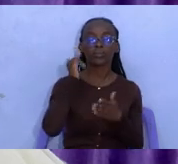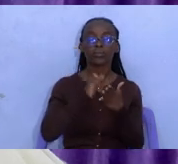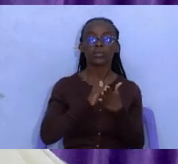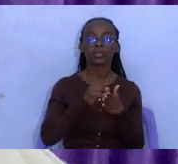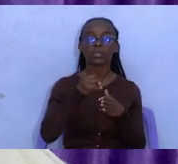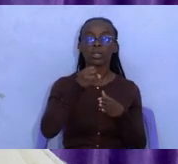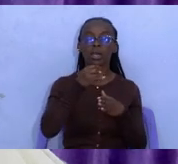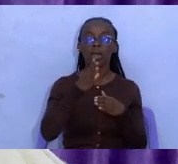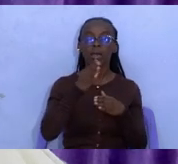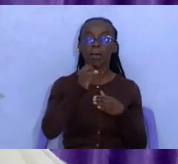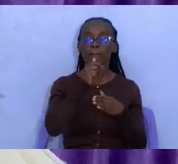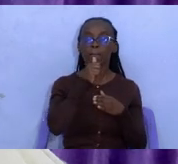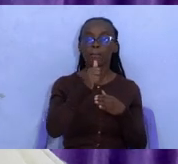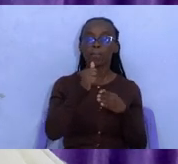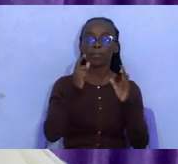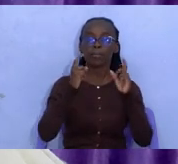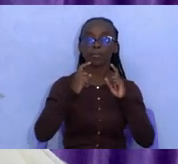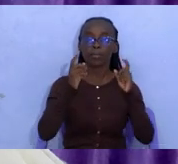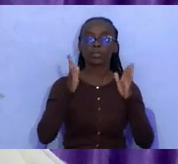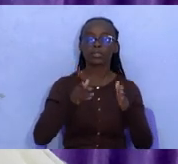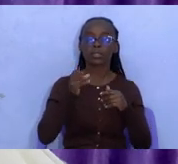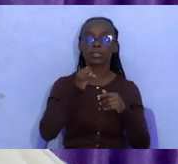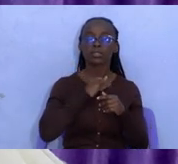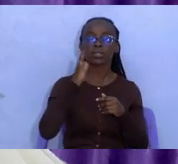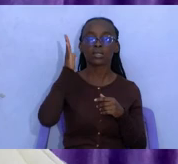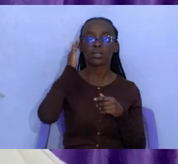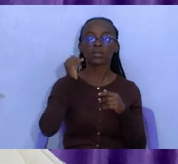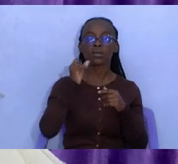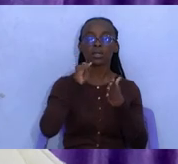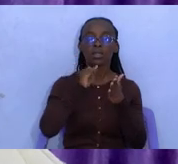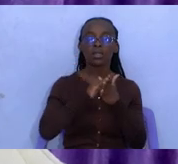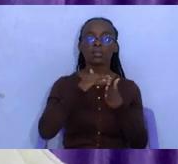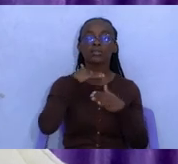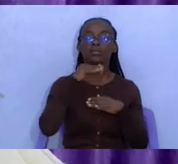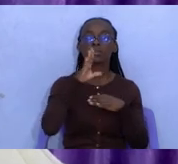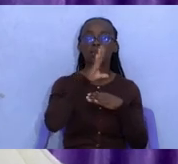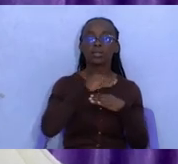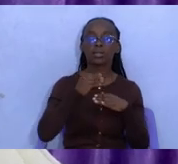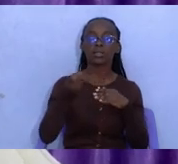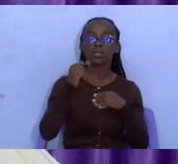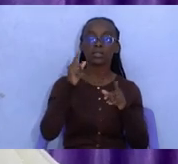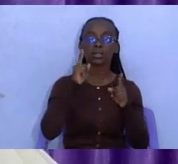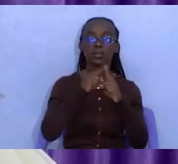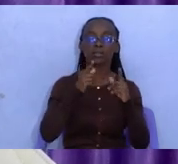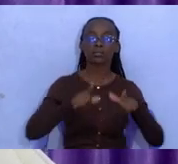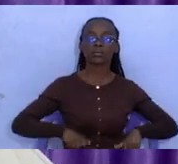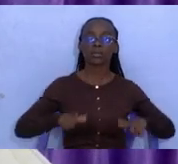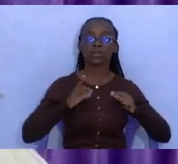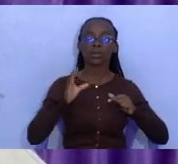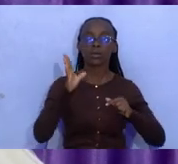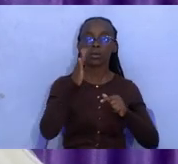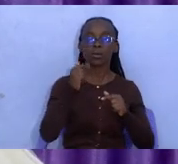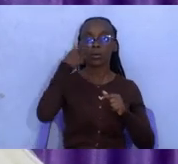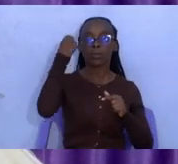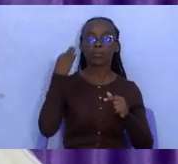mwenye dhambi. Na nimejua ya kwamba ulikufa na ukafufuka. Haya yote ni kwa sababu yangu. Leo hii